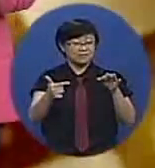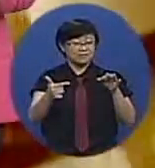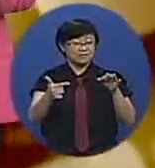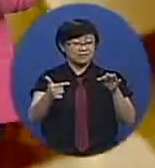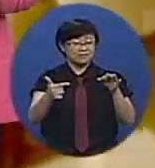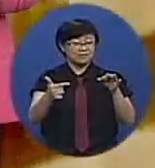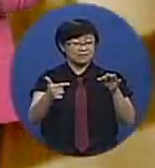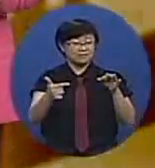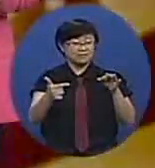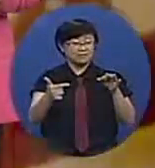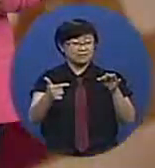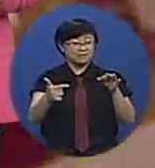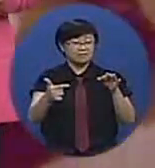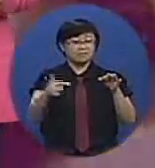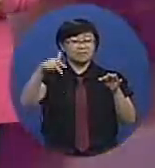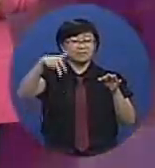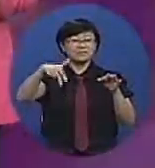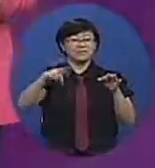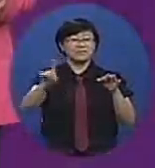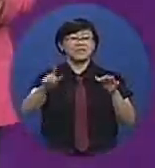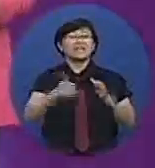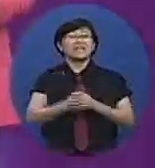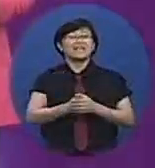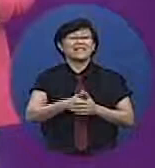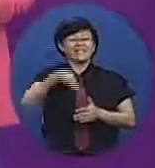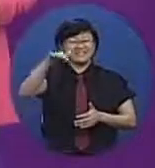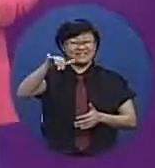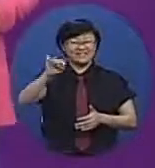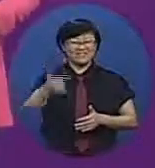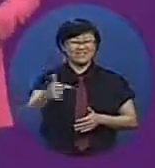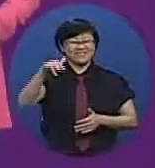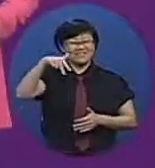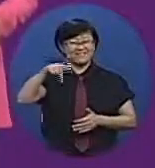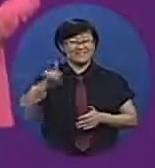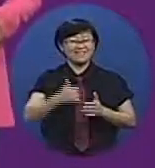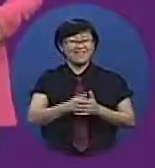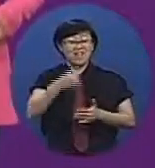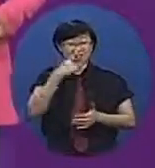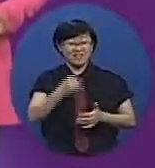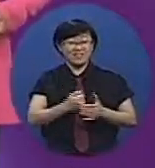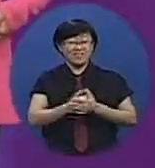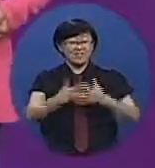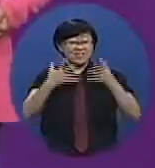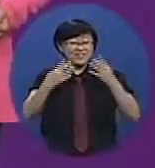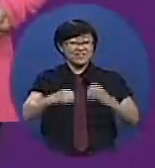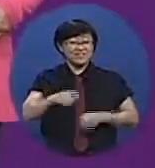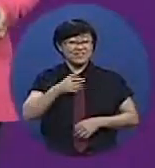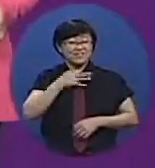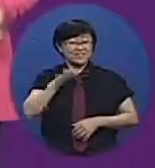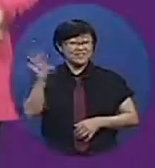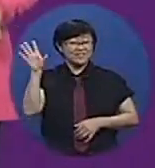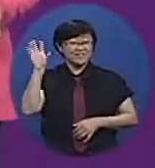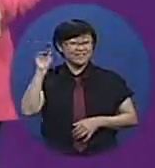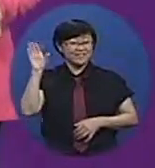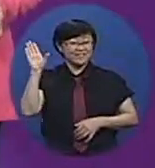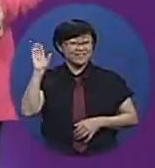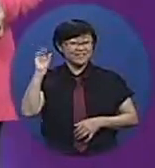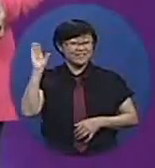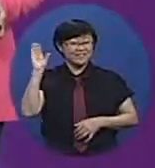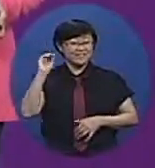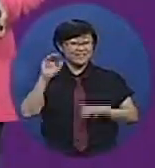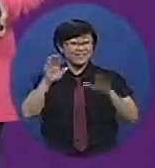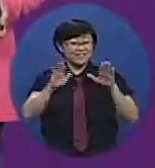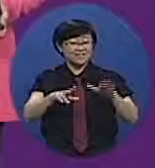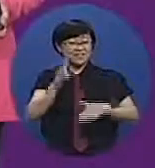네. 봄춘자, 자자. 춘자. 아, 춘자씨. 예. 예, 우리 어머니 많이 듣던 목소리인데